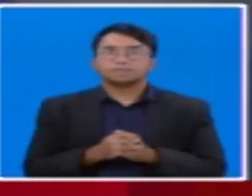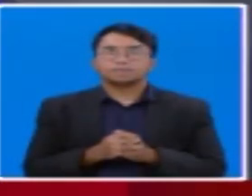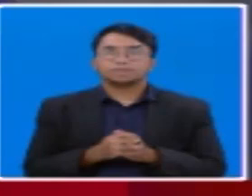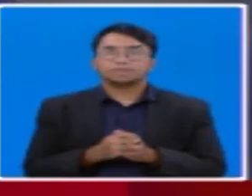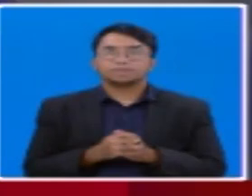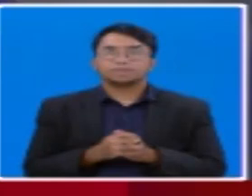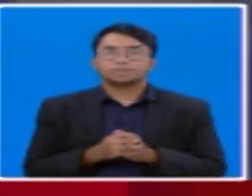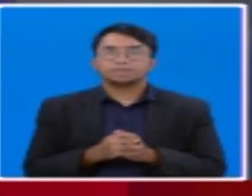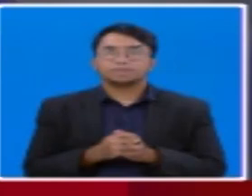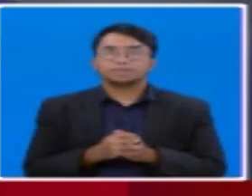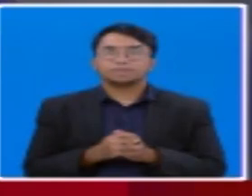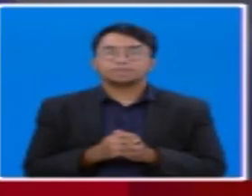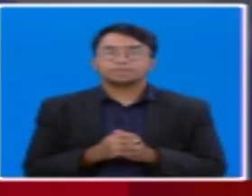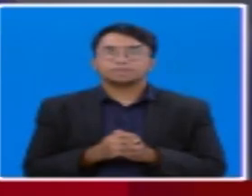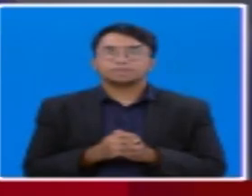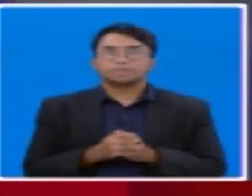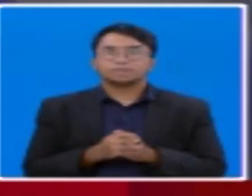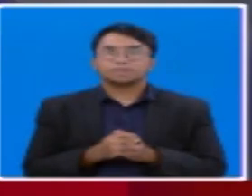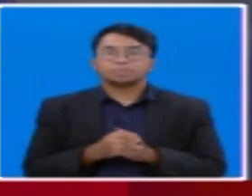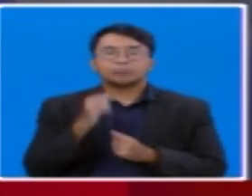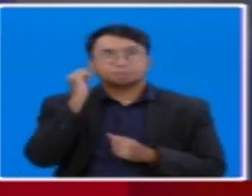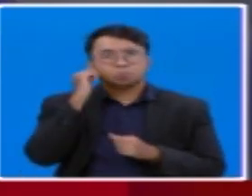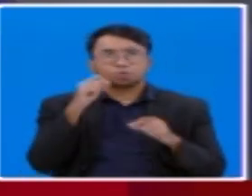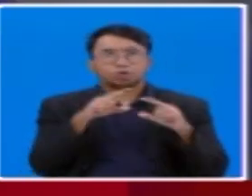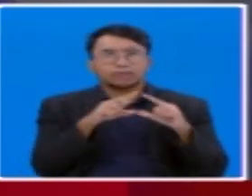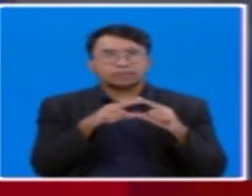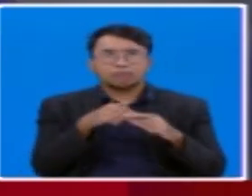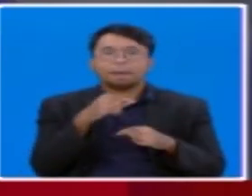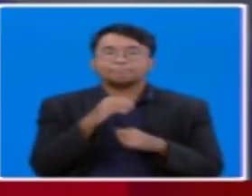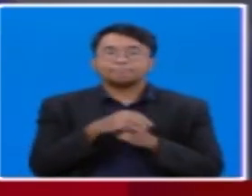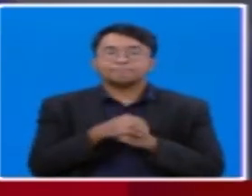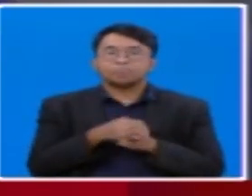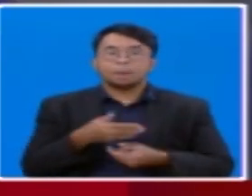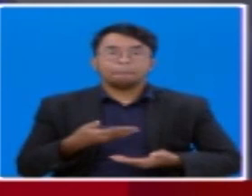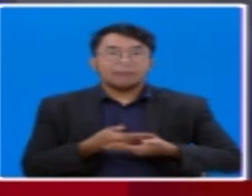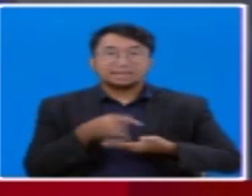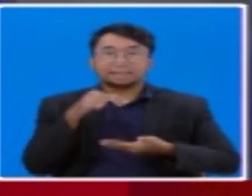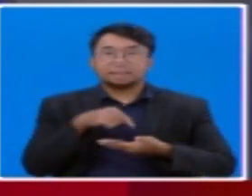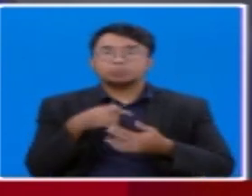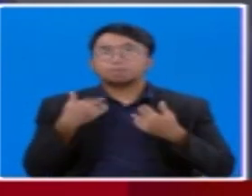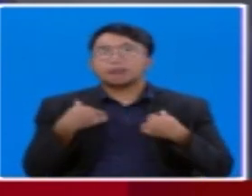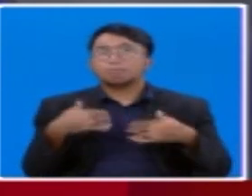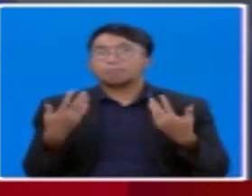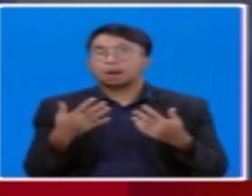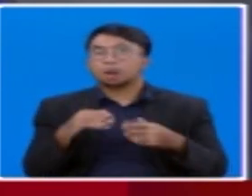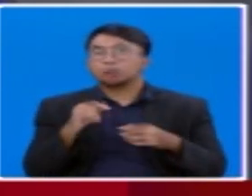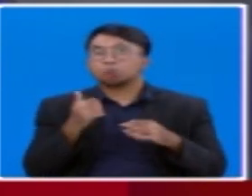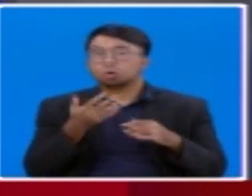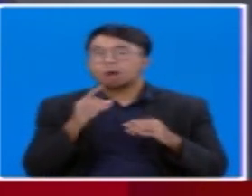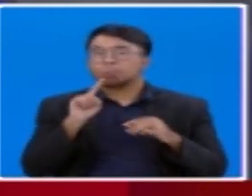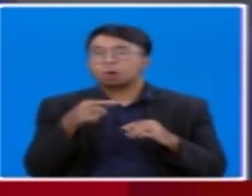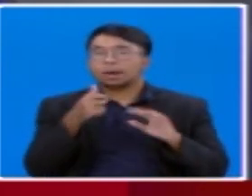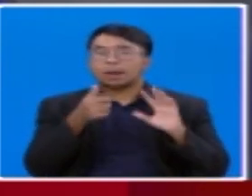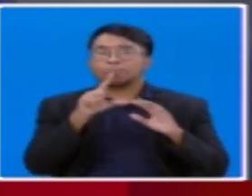Ibu Anita, saya ingin tanyakan bagaimana kondisi dari Hadija ini selama memang sejak 6 bulan mengkonsumsi kopi hingga saat